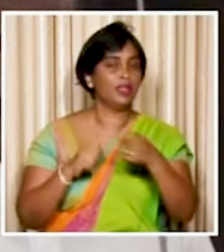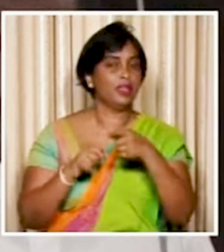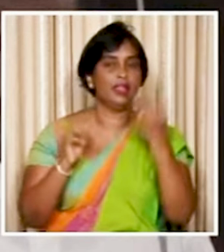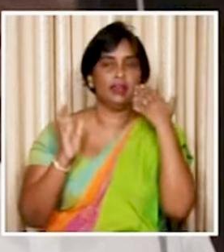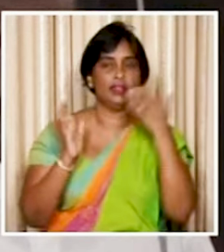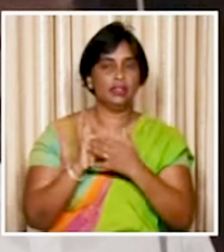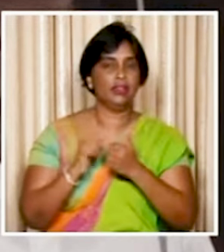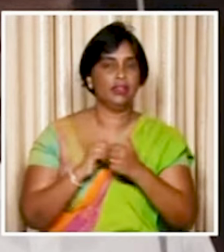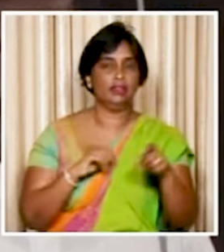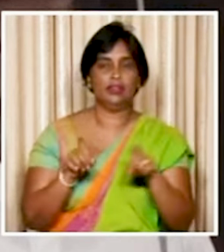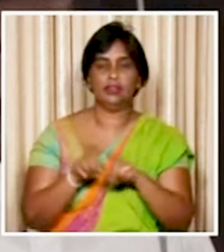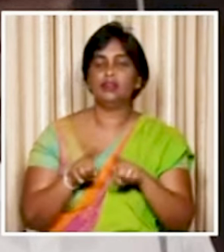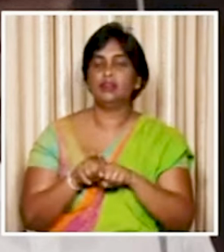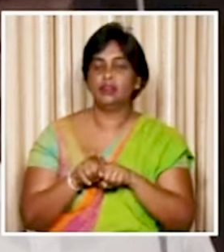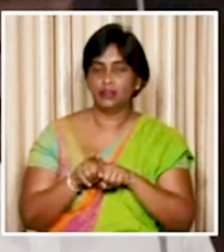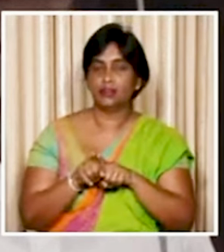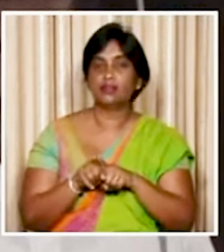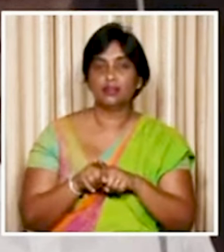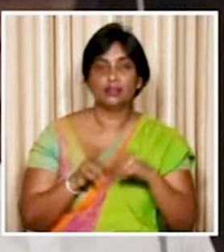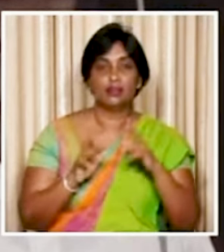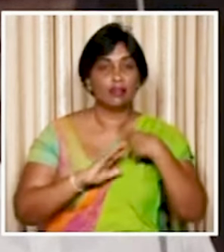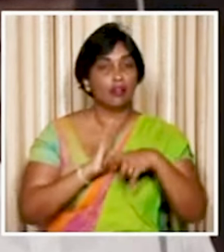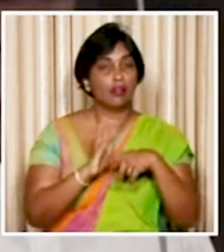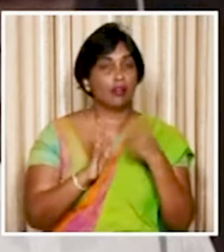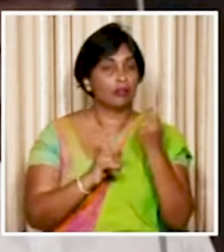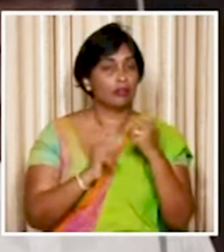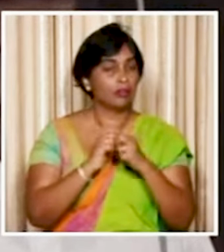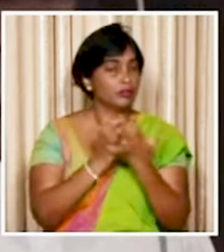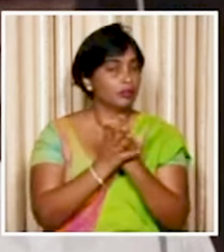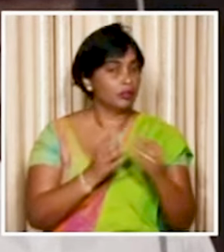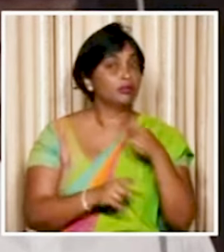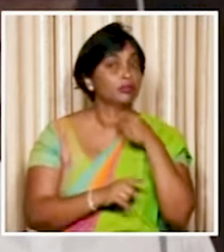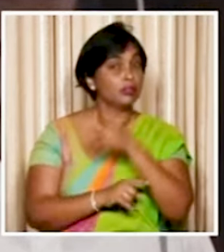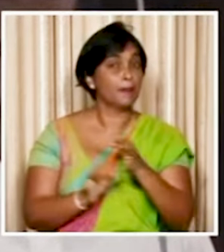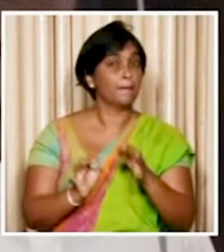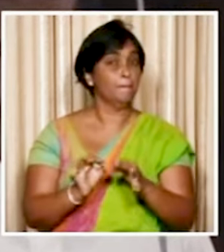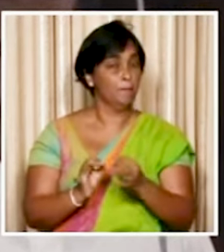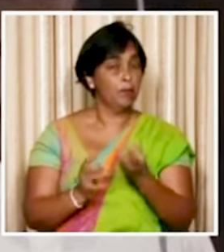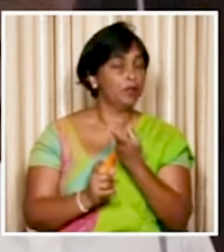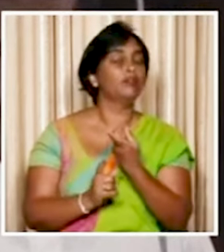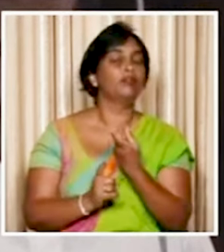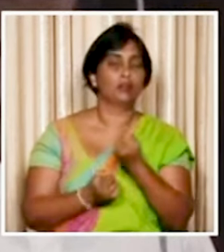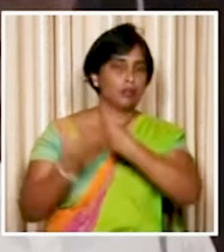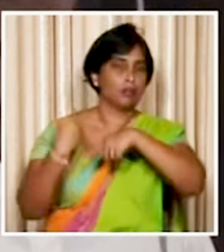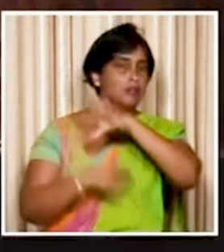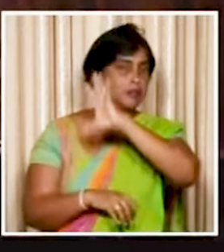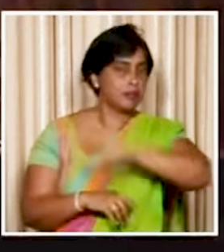பயன்படுத்த வேண்டும், அதற்குரிய நடவடிக்கைகளை எடுக்க வேண்டும் என்று நான் இந்த சபையில் கேட்டுக்கொள்கிறேன். நன்றி.